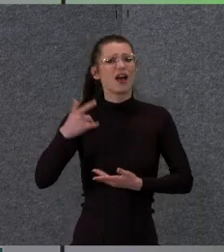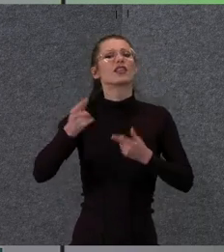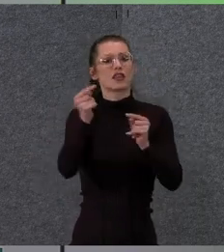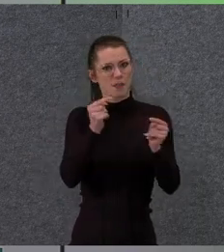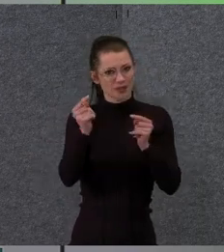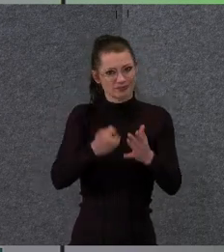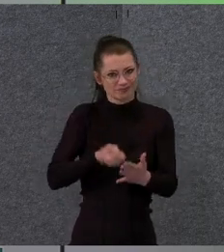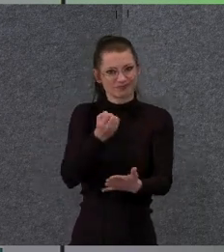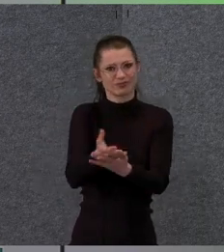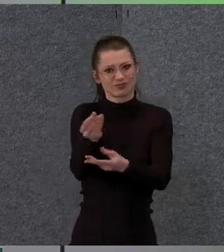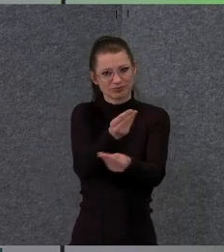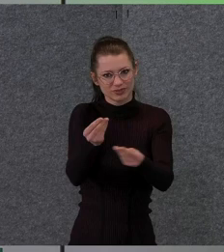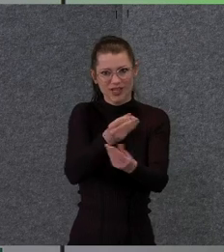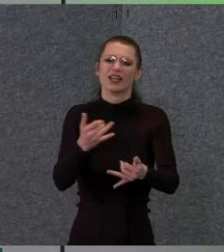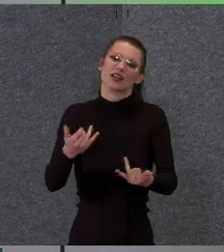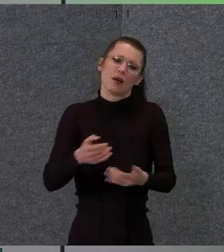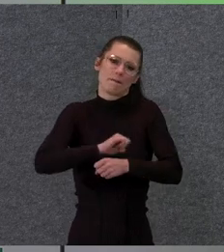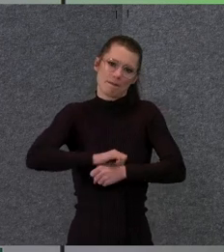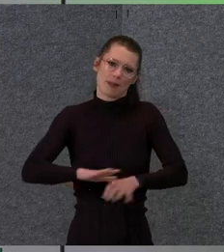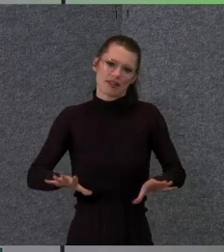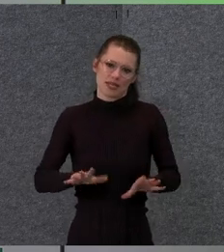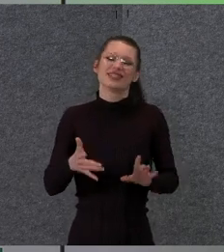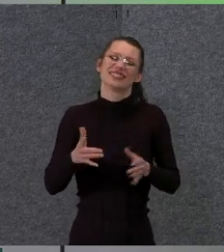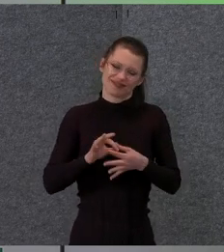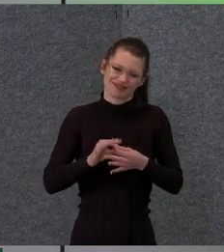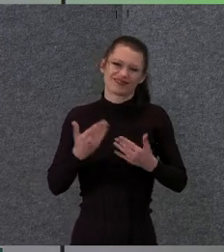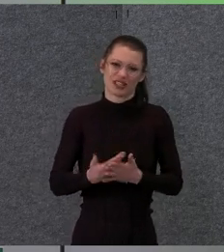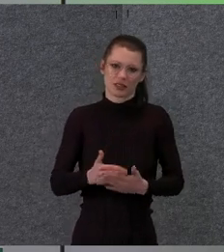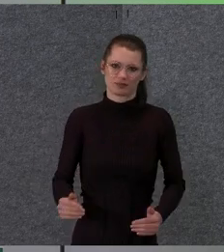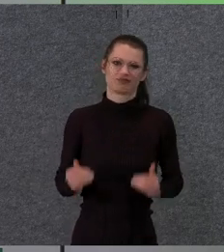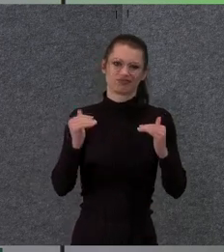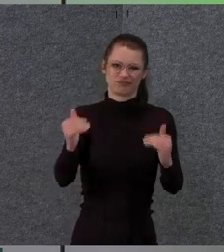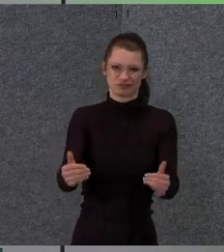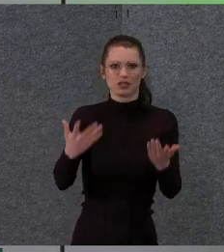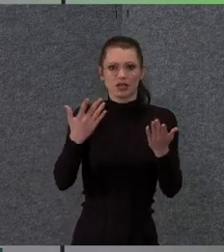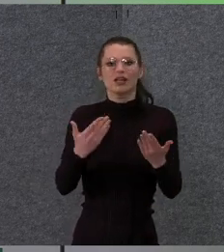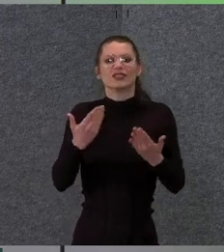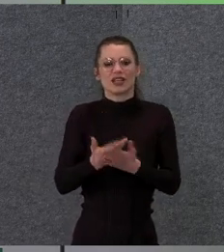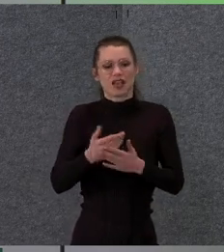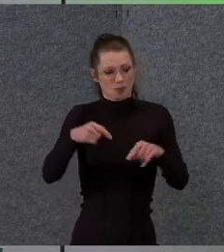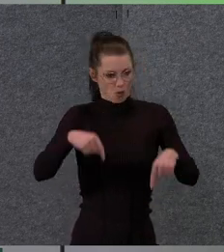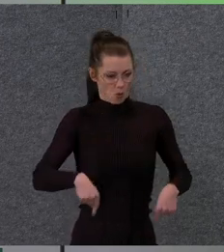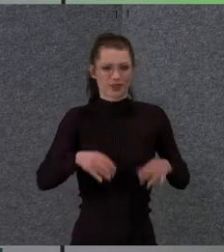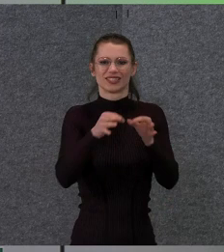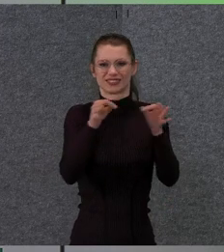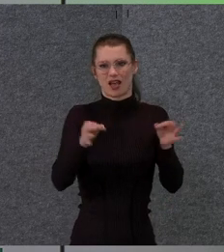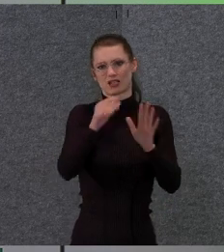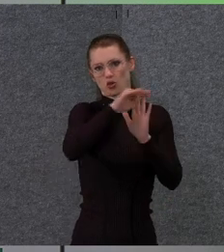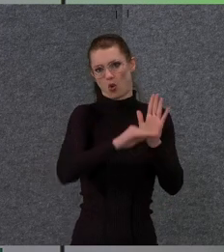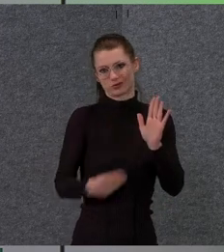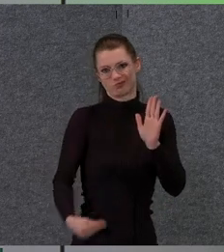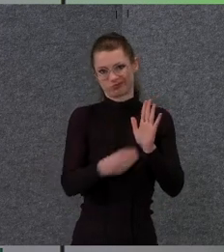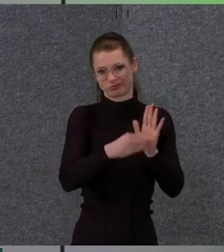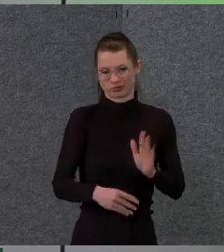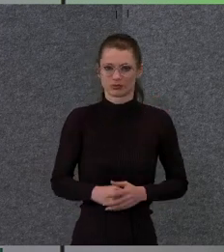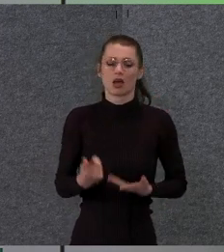dann pandemiebedingt vertagt worden und deswegen ist das erst heute auf der Tagesordnung. Es hat also, seit der Bundesverband es